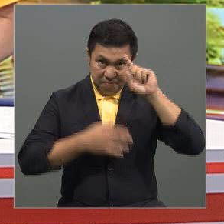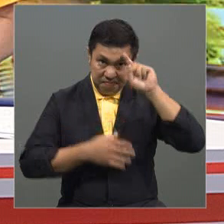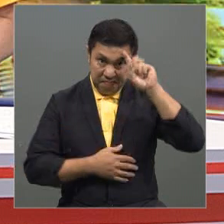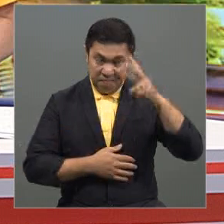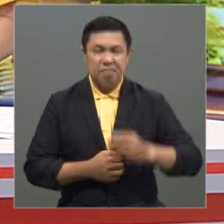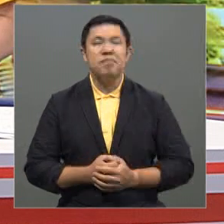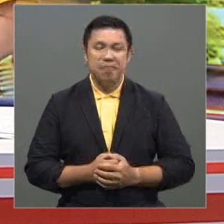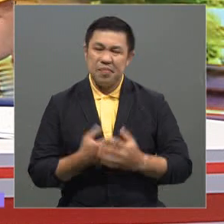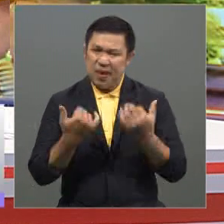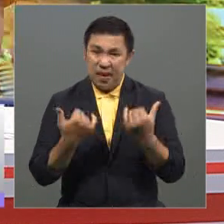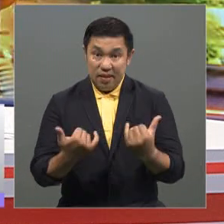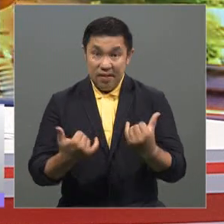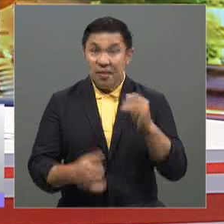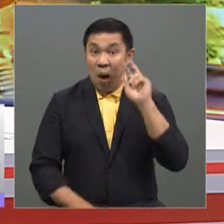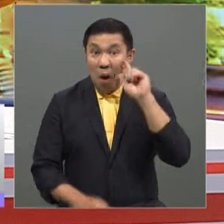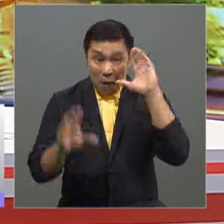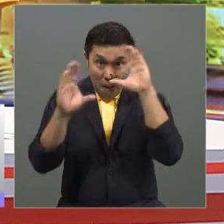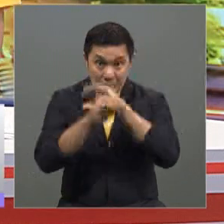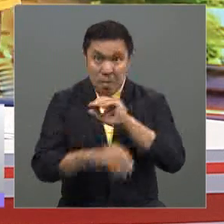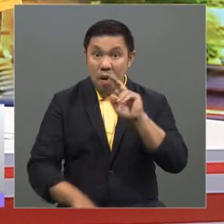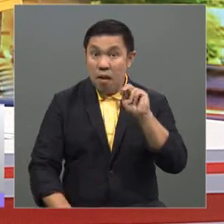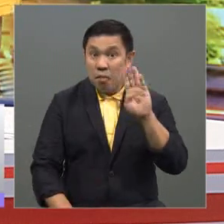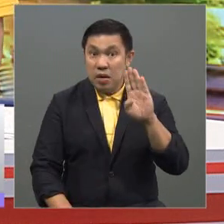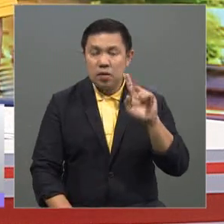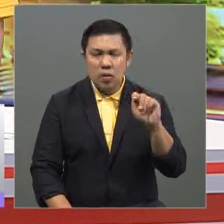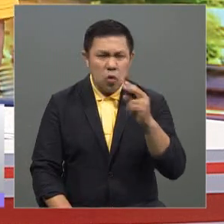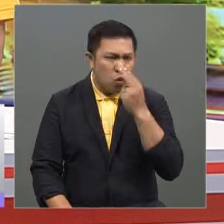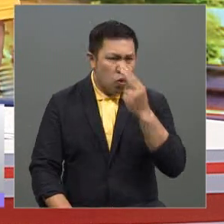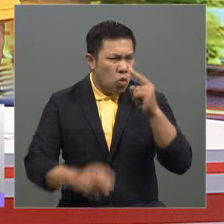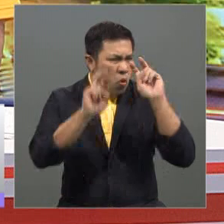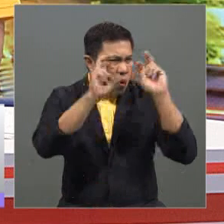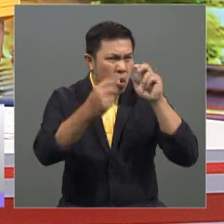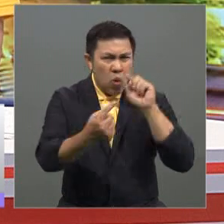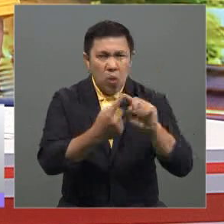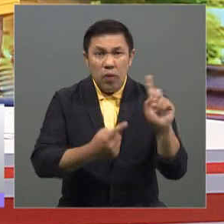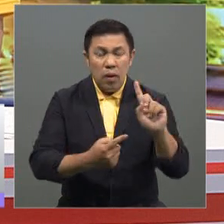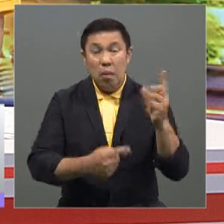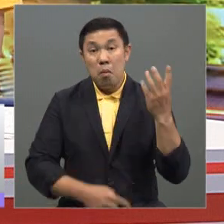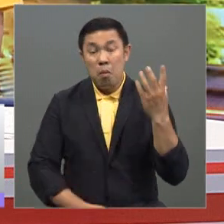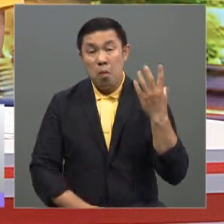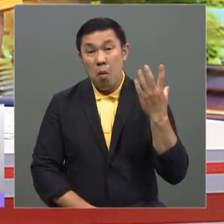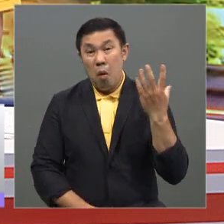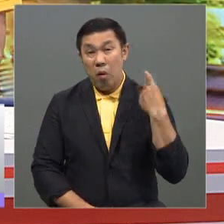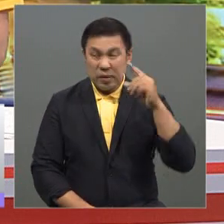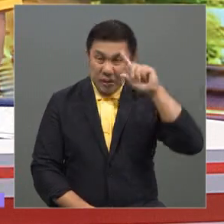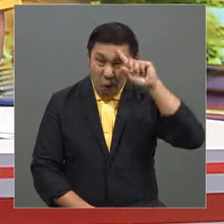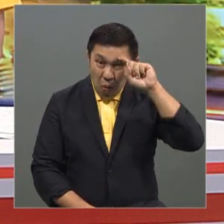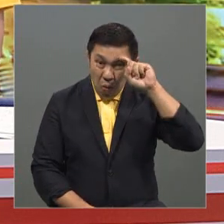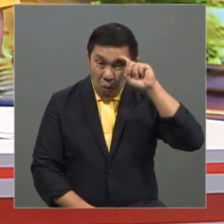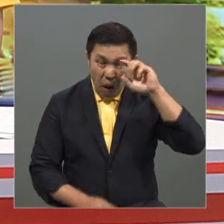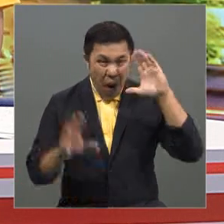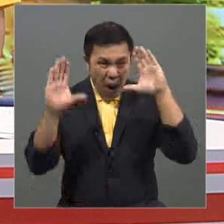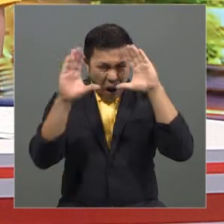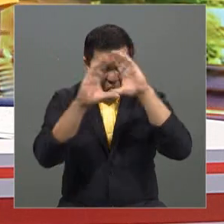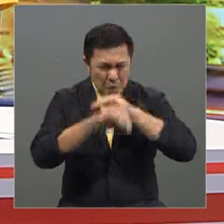วงค่ะ ข่าวข้าม NBT วันนี้นะครับเราจะไปตามประเด็นกันต่อหลังจากที่เมื่อคืนวันเสาร์ที่ผ่านมาช่ว